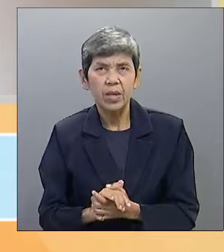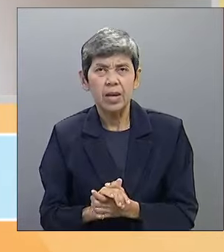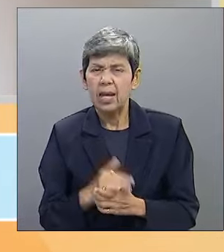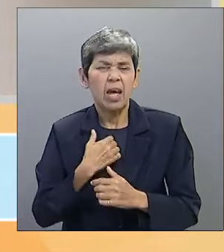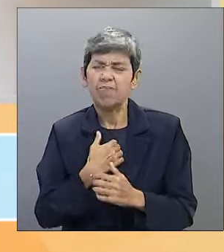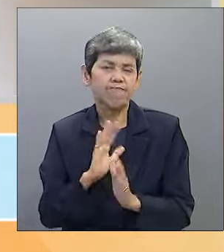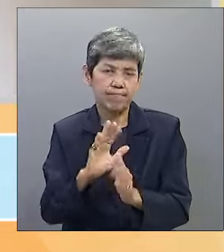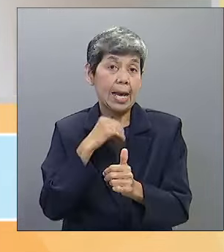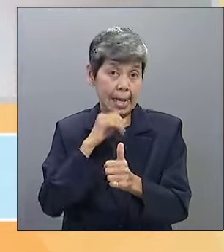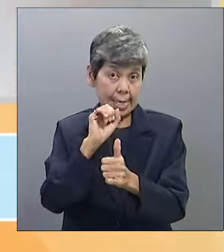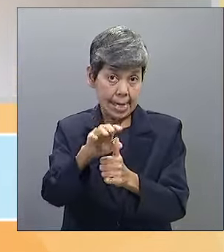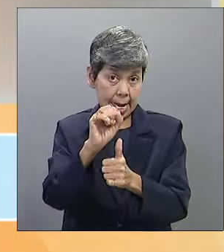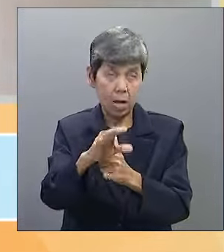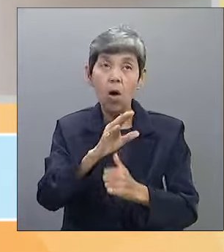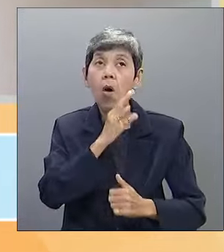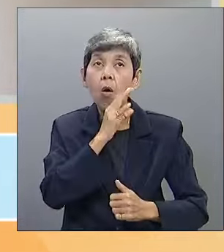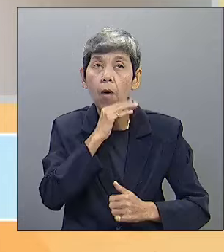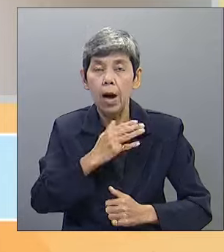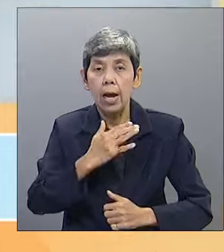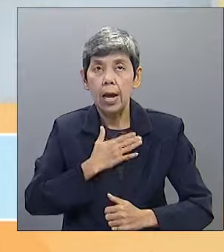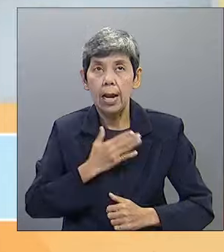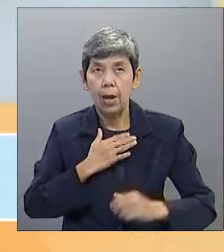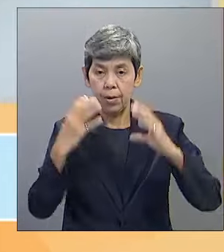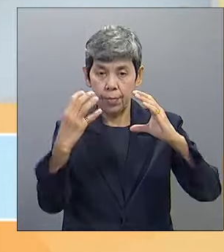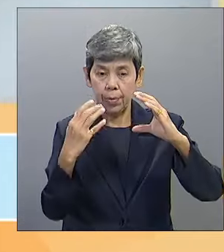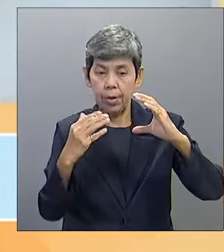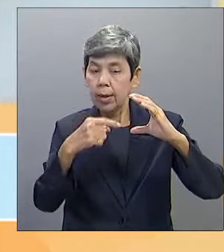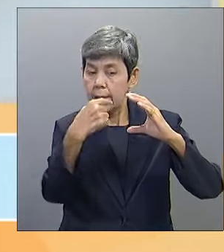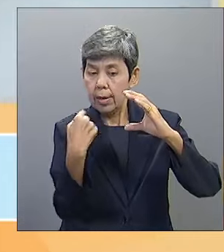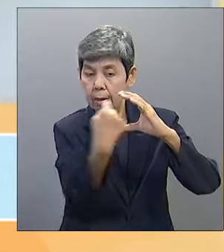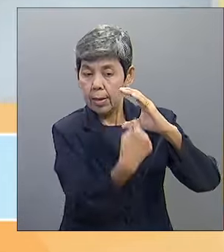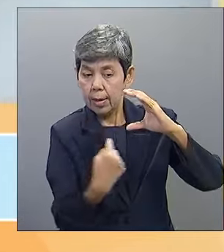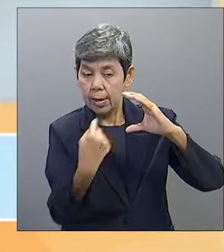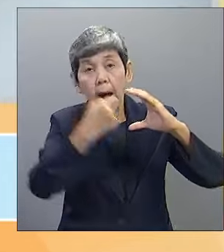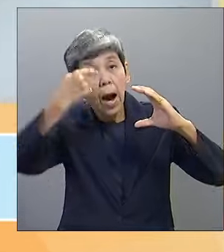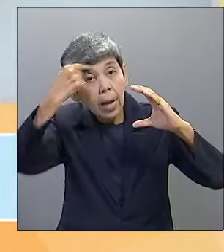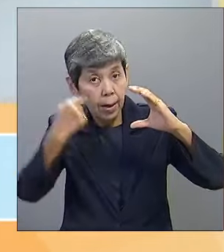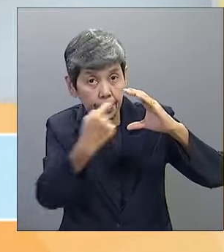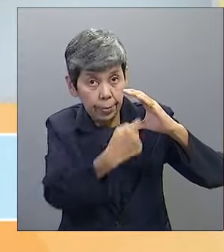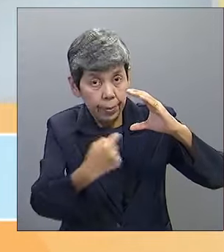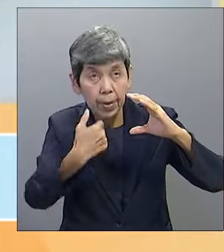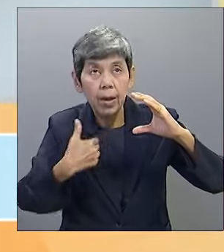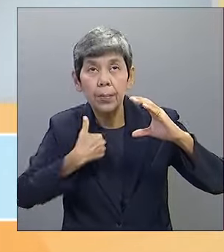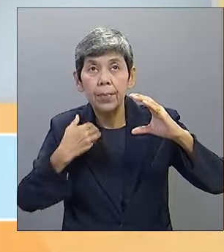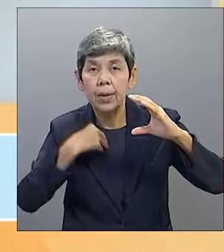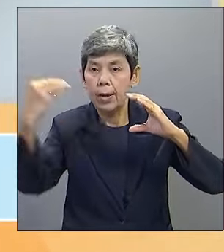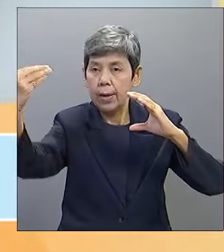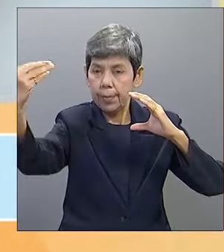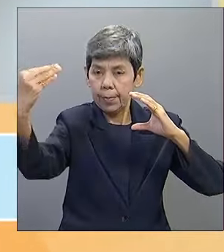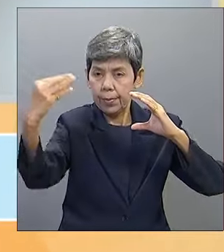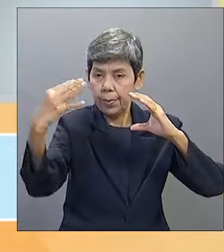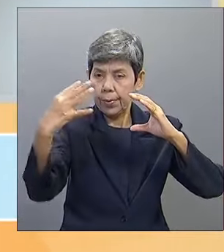แนะนำมากเลยนะครับเพราะว่าธรรมดาแล้วเนี่ยกระจกตาดำเราเนี่ยซึ่งสำคัญมากๆเลยเราได้ออกซิเจนจากอากาศ